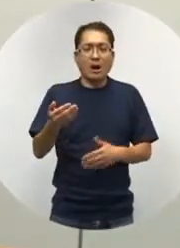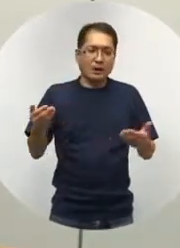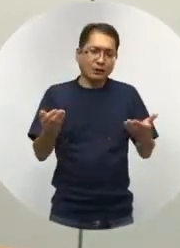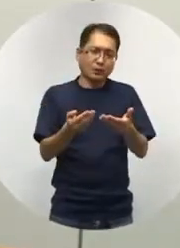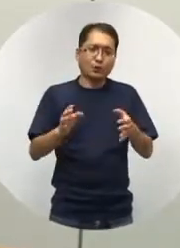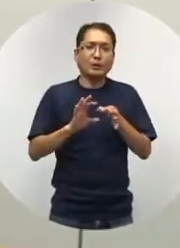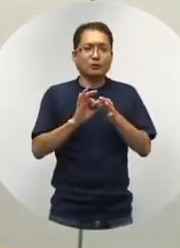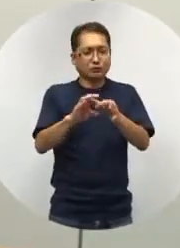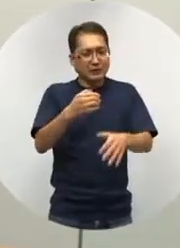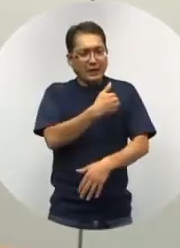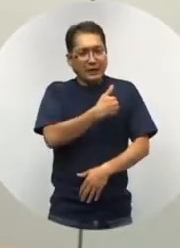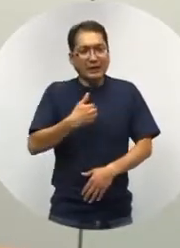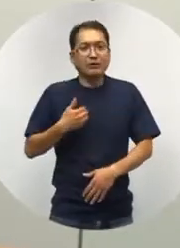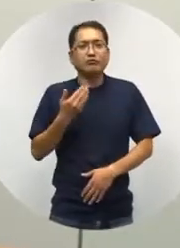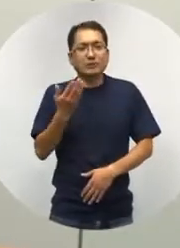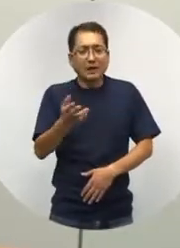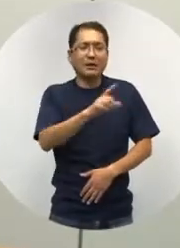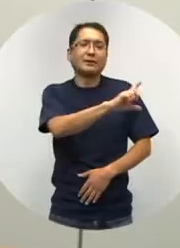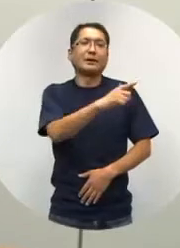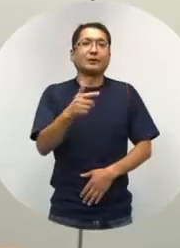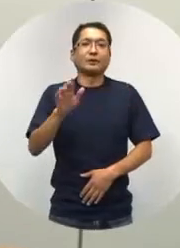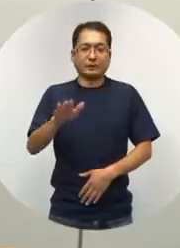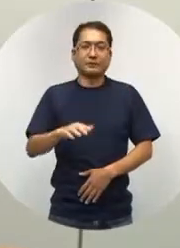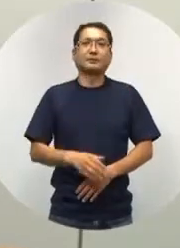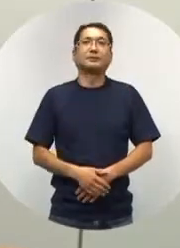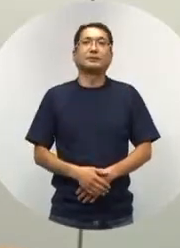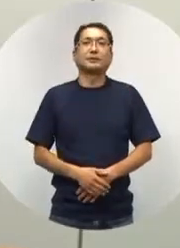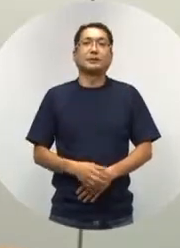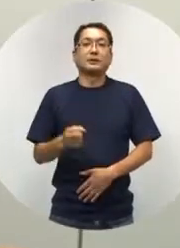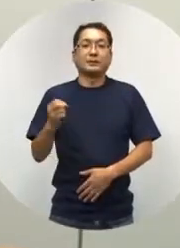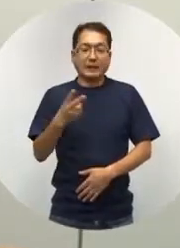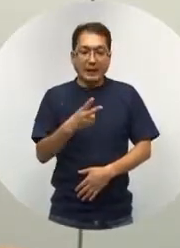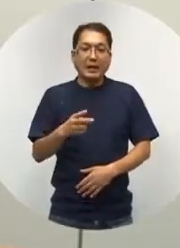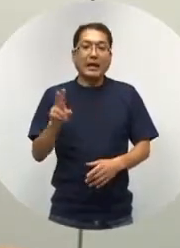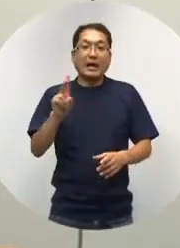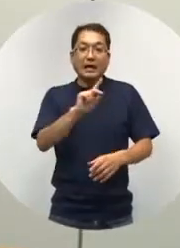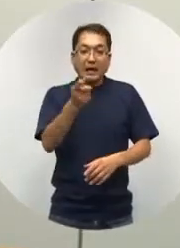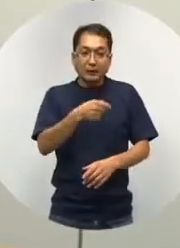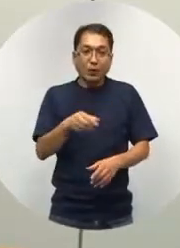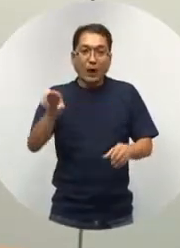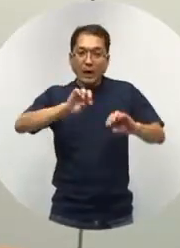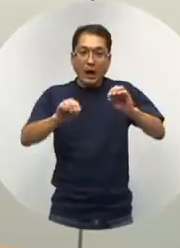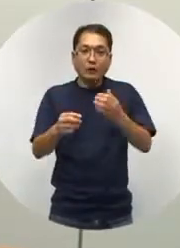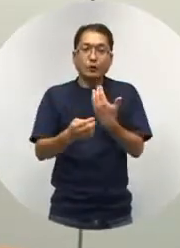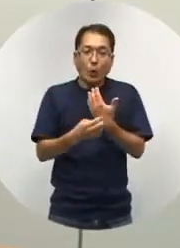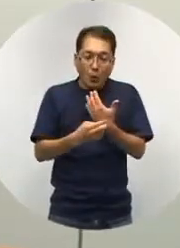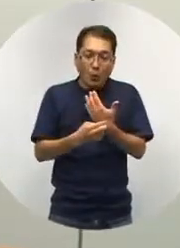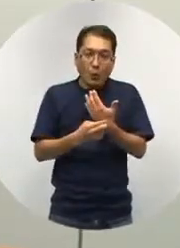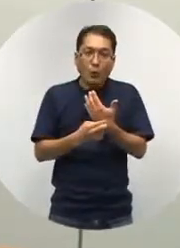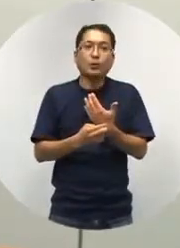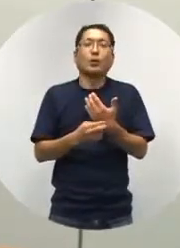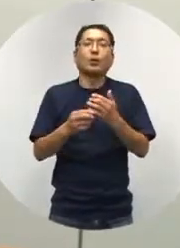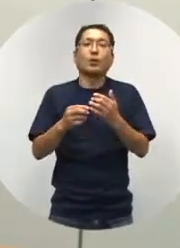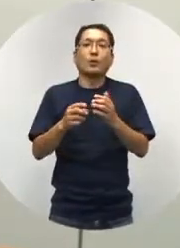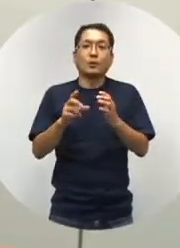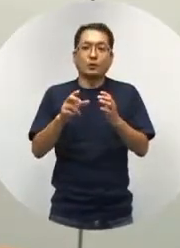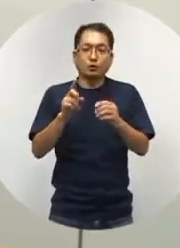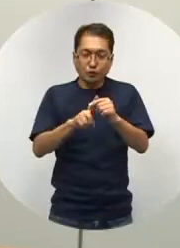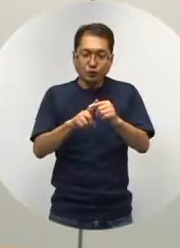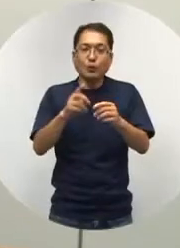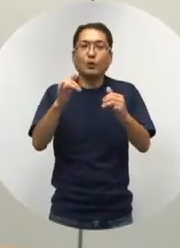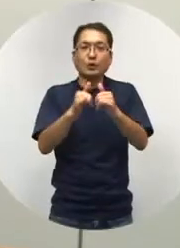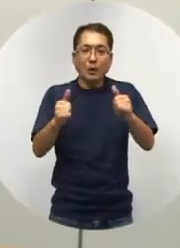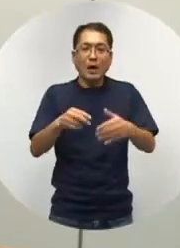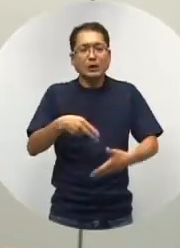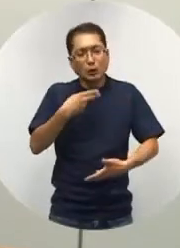だろうかなどです。そして、がん化学療法など治療中の方は、食欲が落ちて食べられ